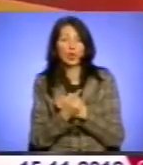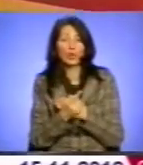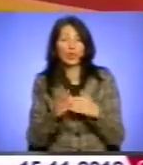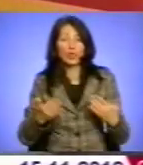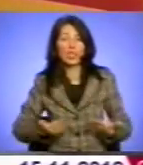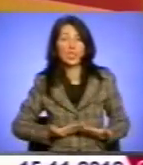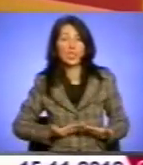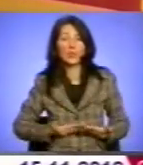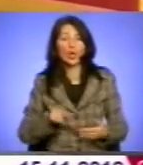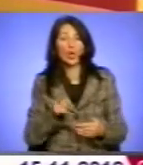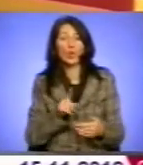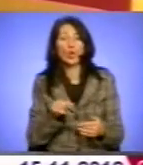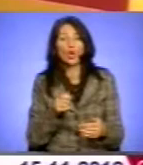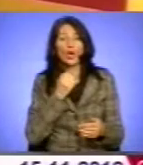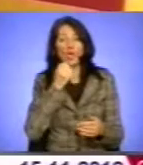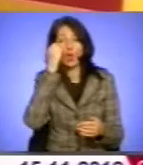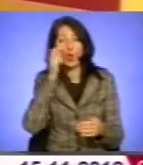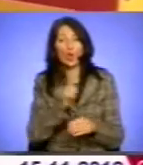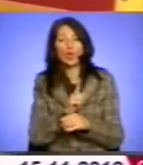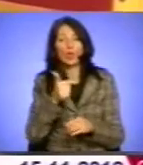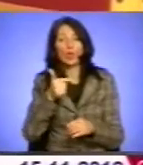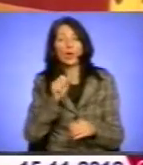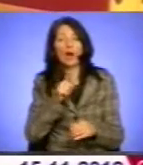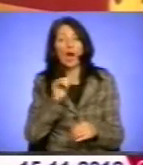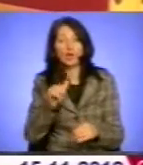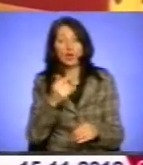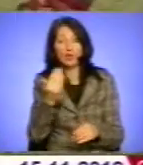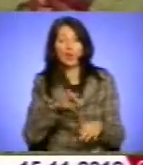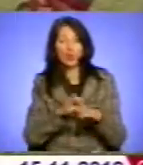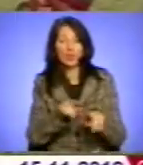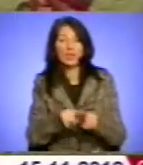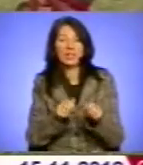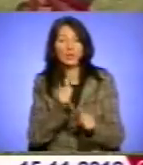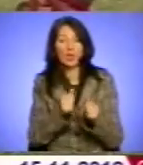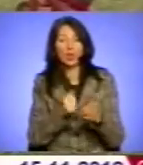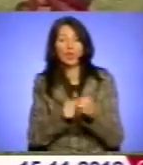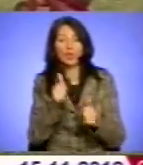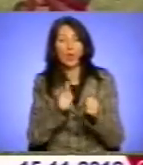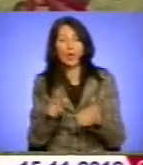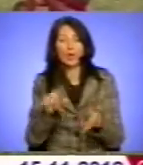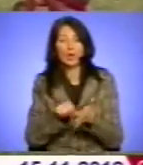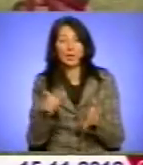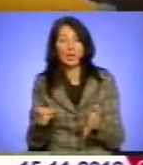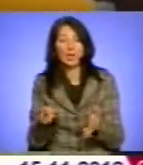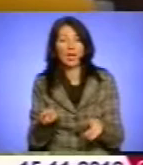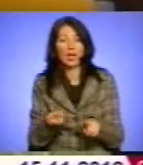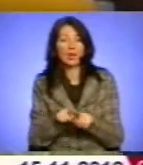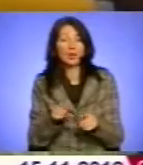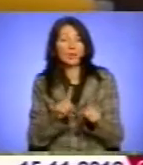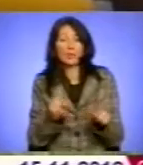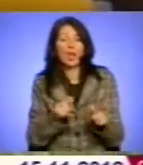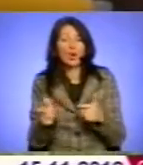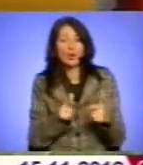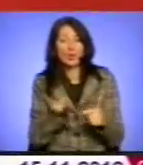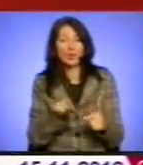житті. Тому що дякую Тернопільгазу, що вони проводять такі змагання. До змагань учасники також особливо не готувалися, а все тому,